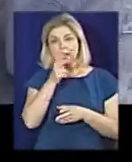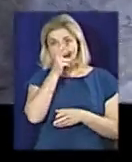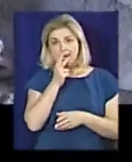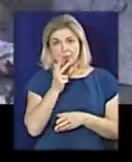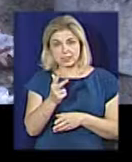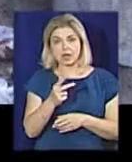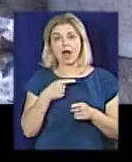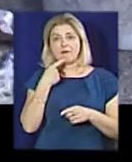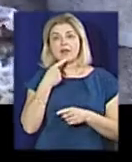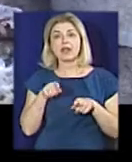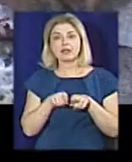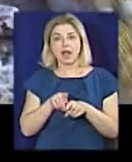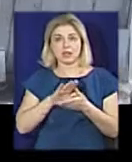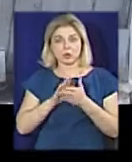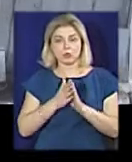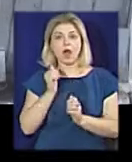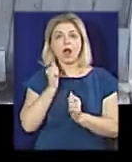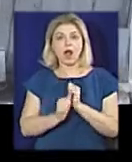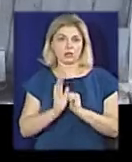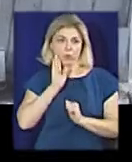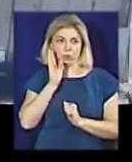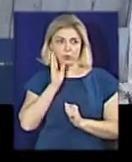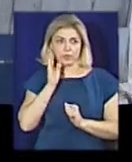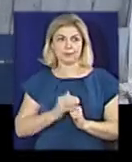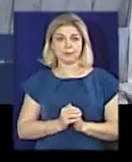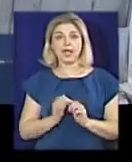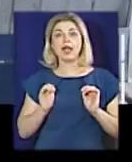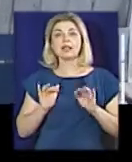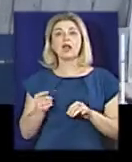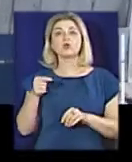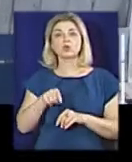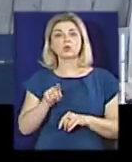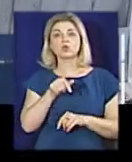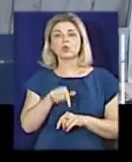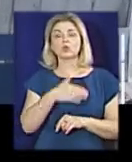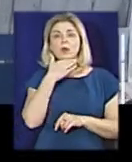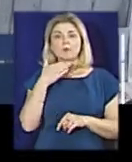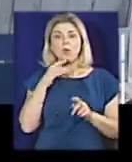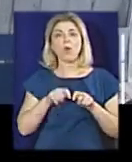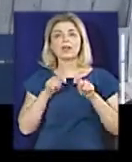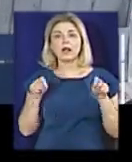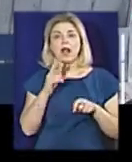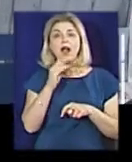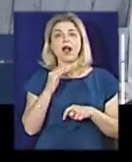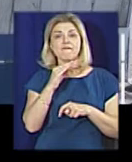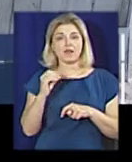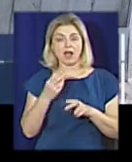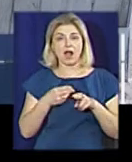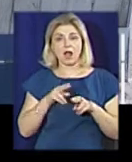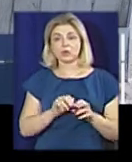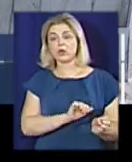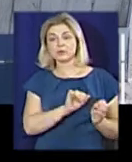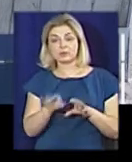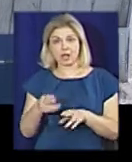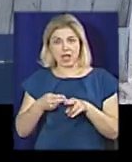така ситуація кожного ранку. Справа в тому, що тут дуже багато відкрили кафетерій, котрі зносять це сміття в